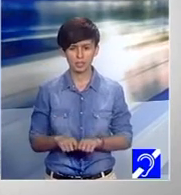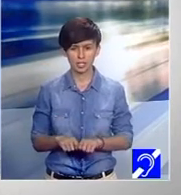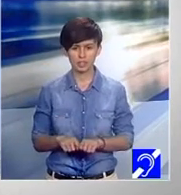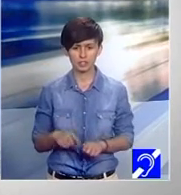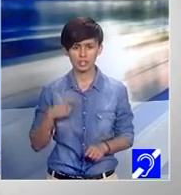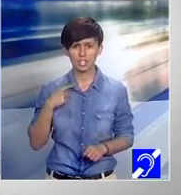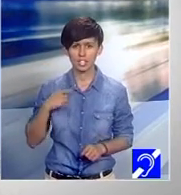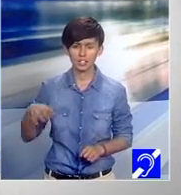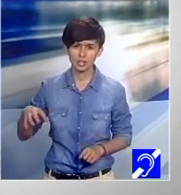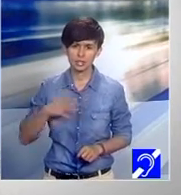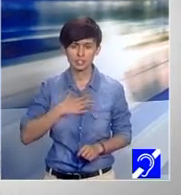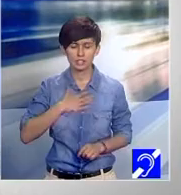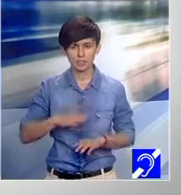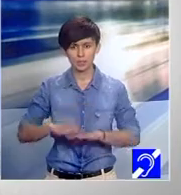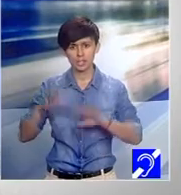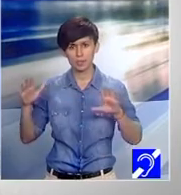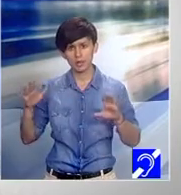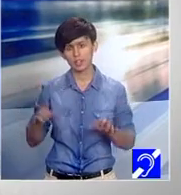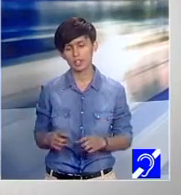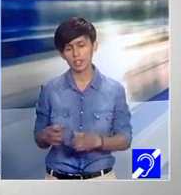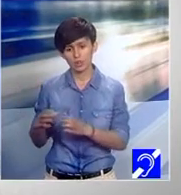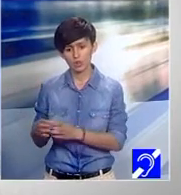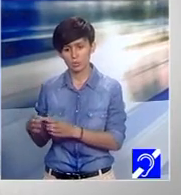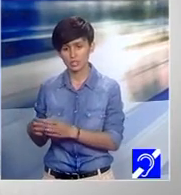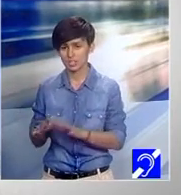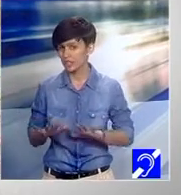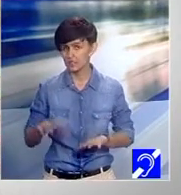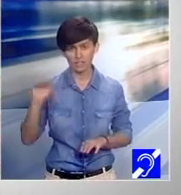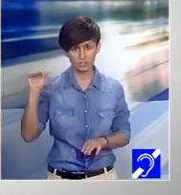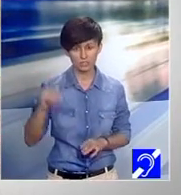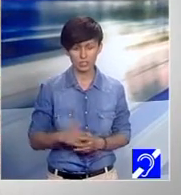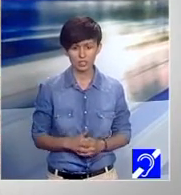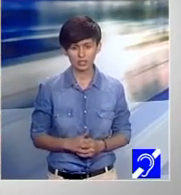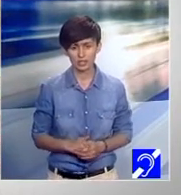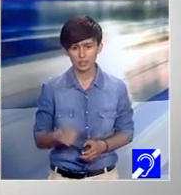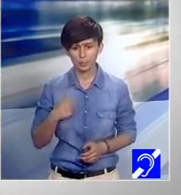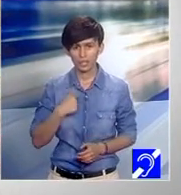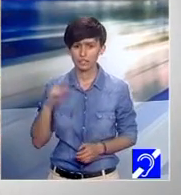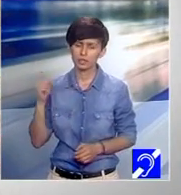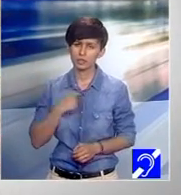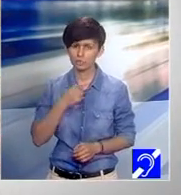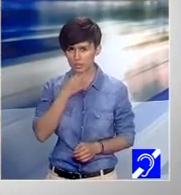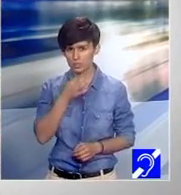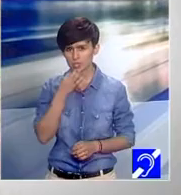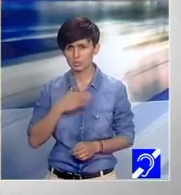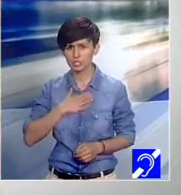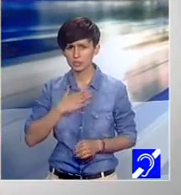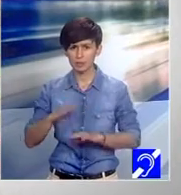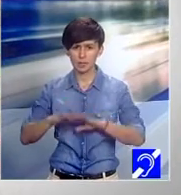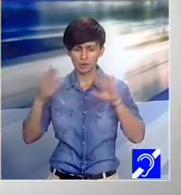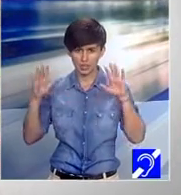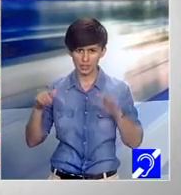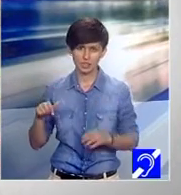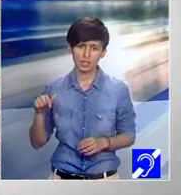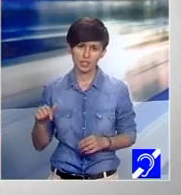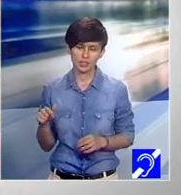Baia Mare o astfel de comunitate sau această zonă? Nu, eu nu pot să afirm asta despre Baia Mare, dar ce pot să afirm